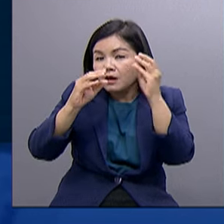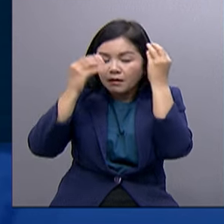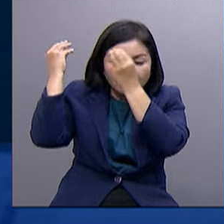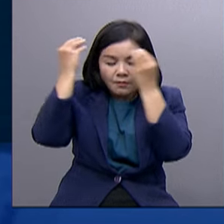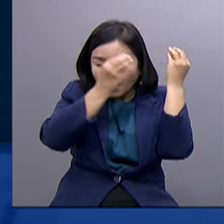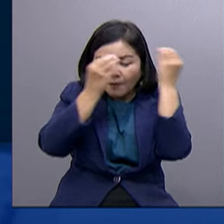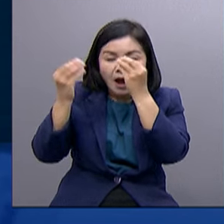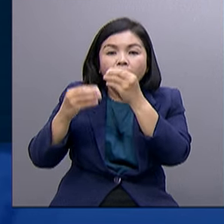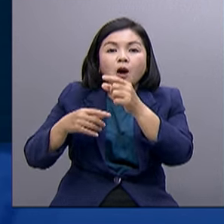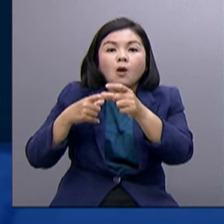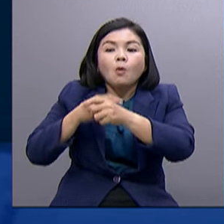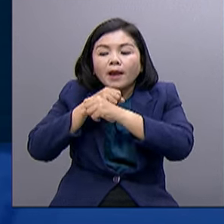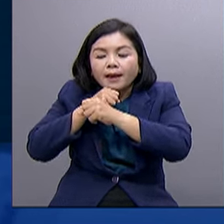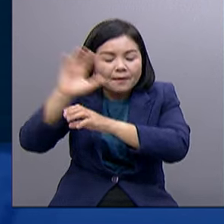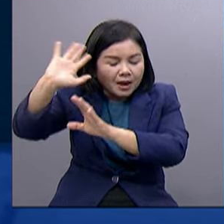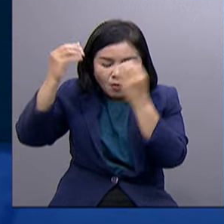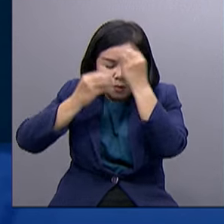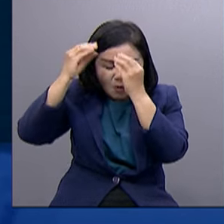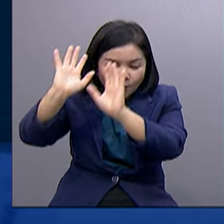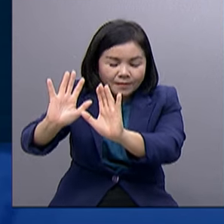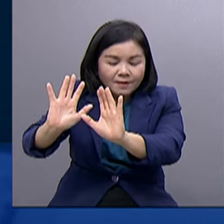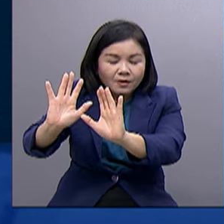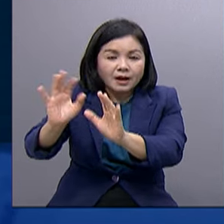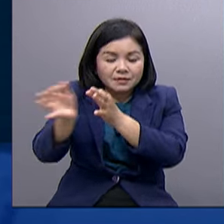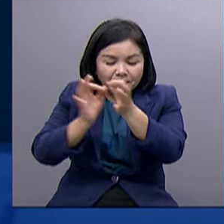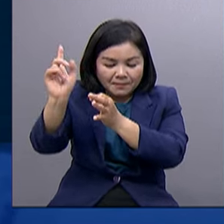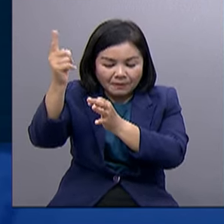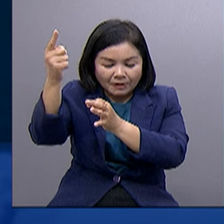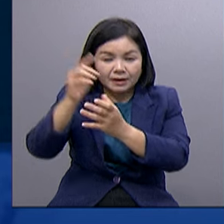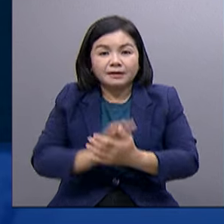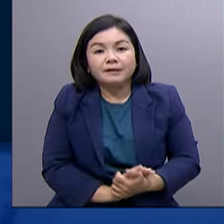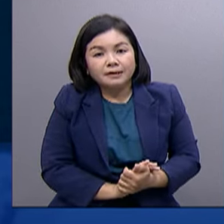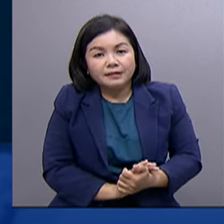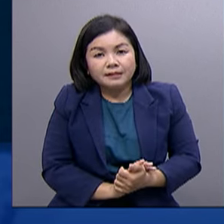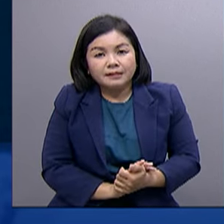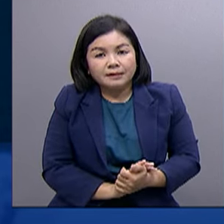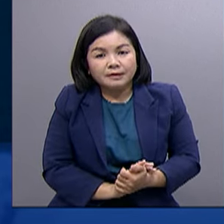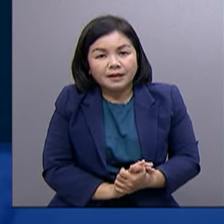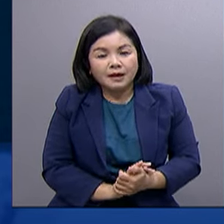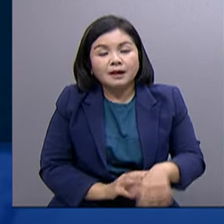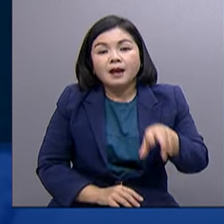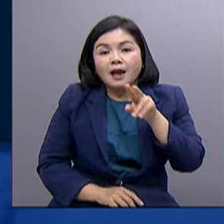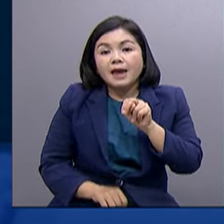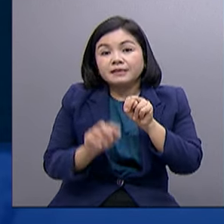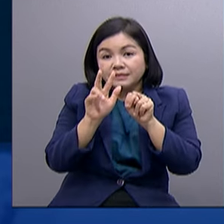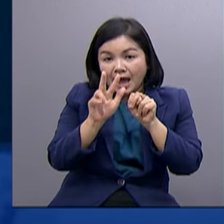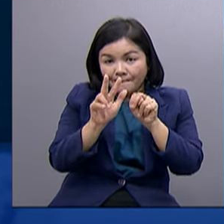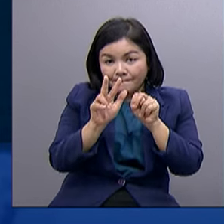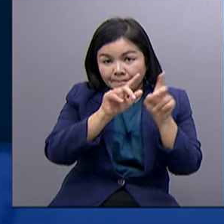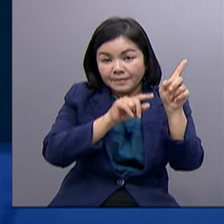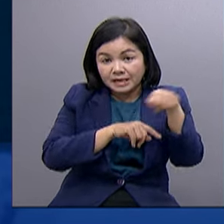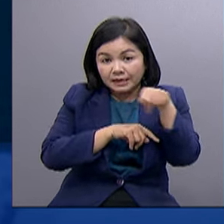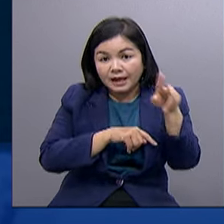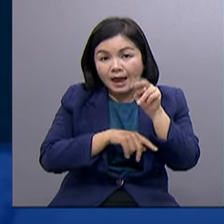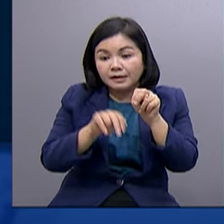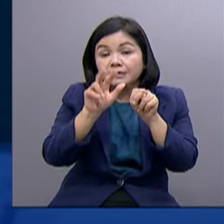ณที่เอามาปนๆกัน ค ่ ะ โอเคนะครับแต่ว่าสลาก N3 เนี่ยนะครับ